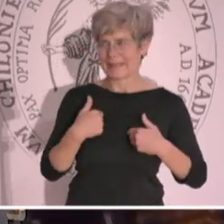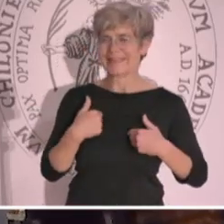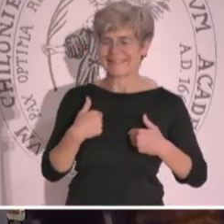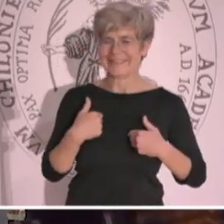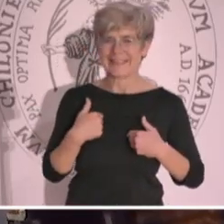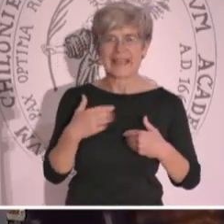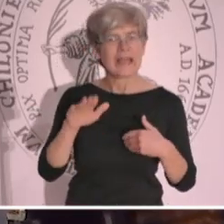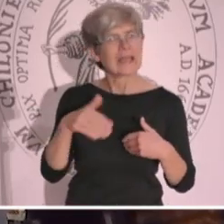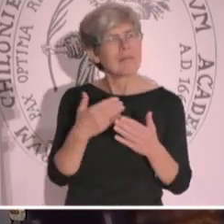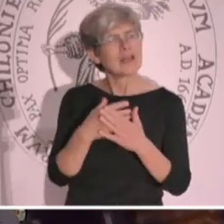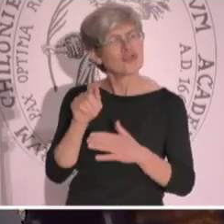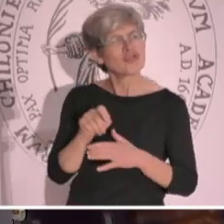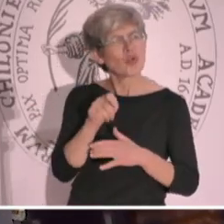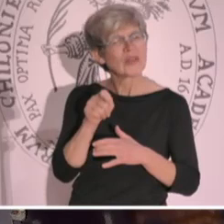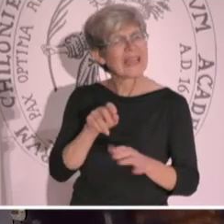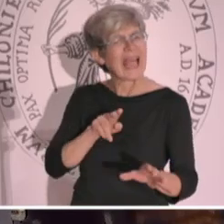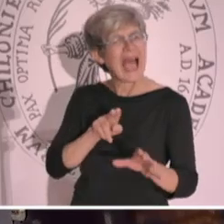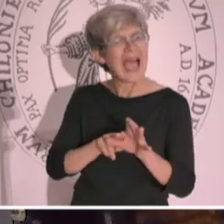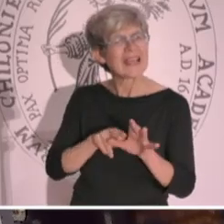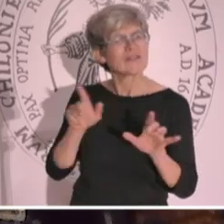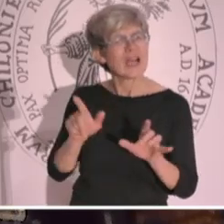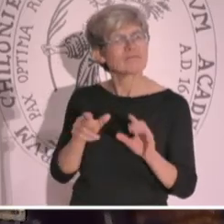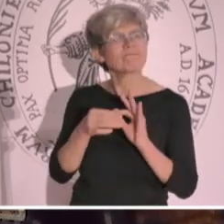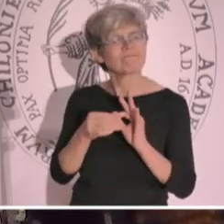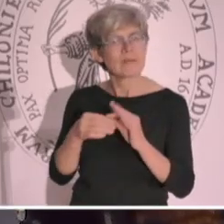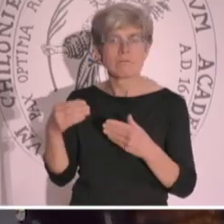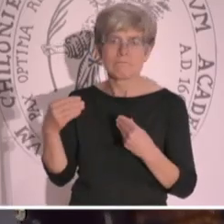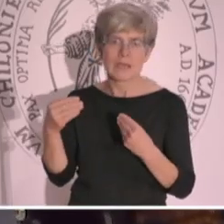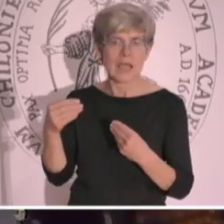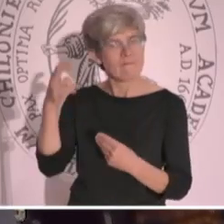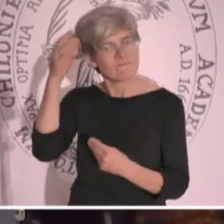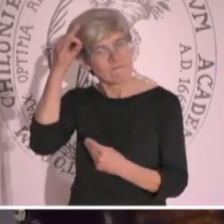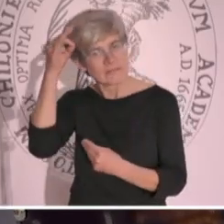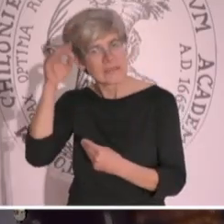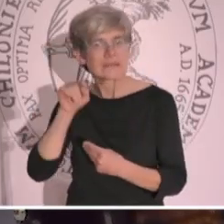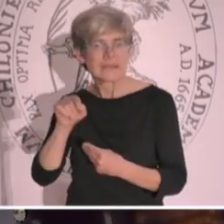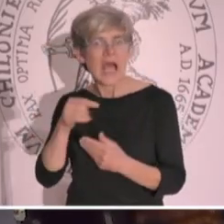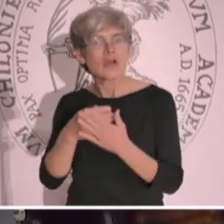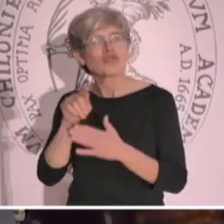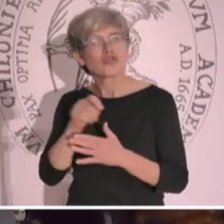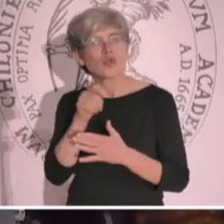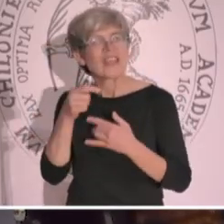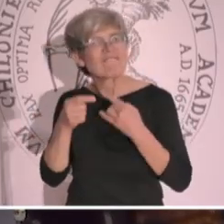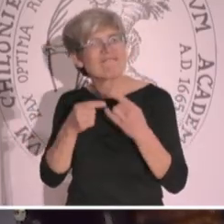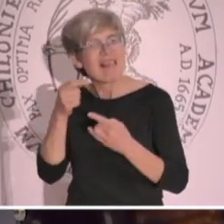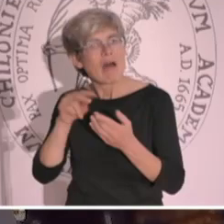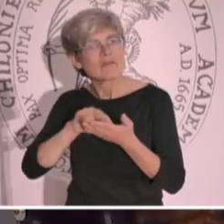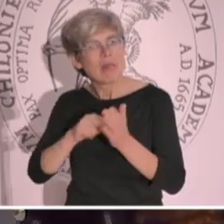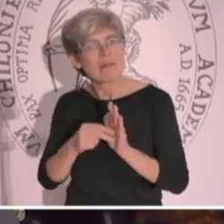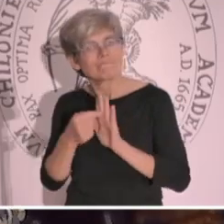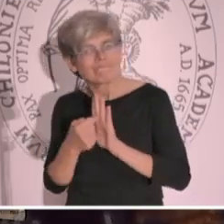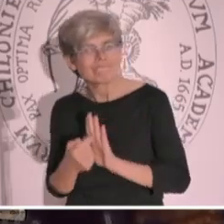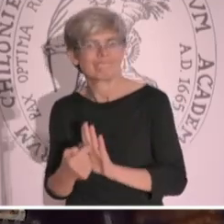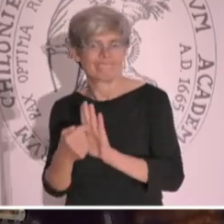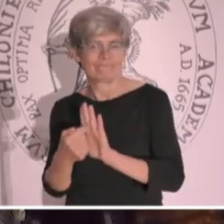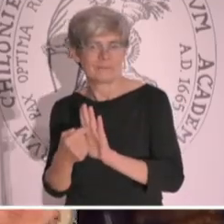beispielsweise Studieneingangsveranstaltungen in der Materialwissenschaft, wo ganz detailliert der Studienverlaufsplan aufgezeigt wird, sodass also